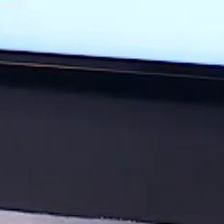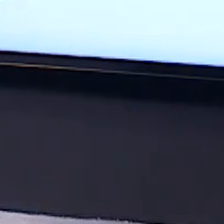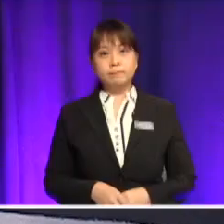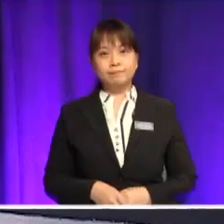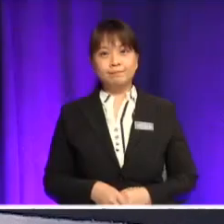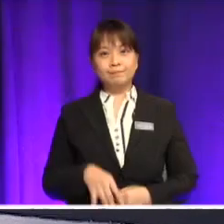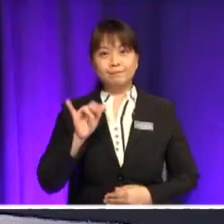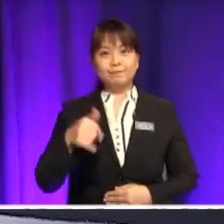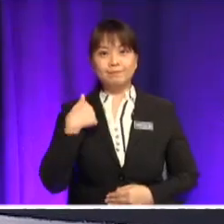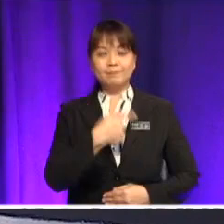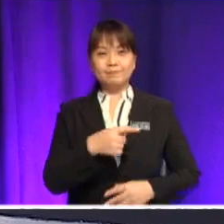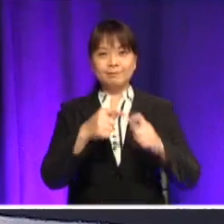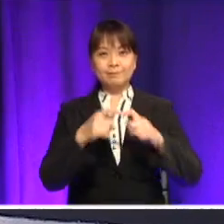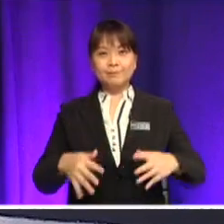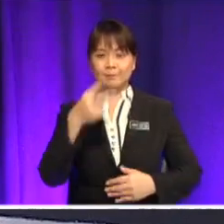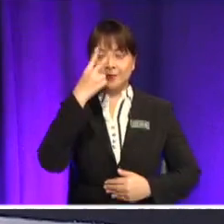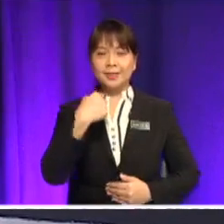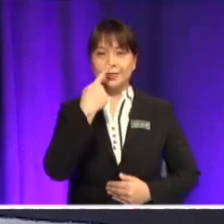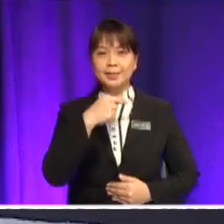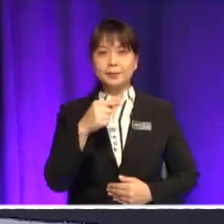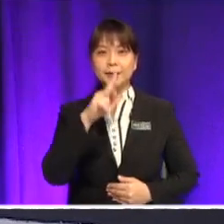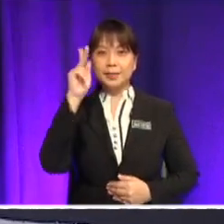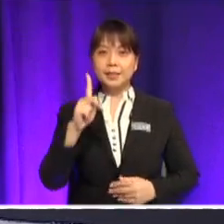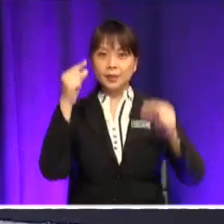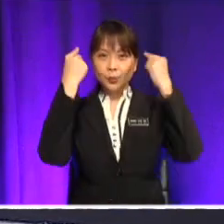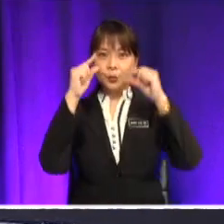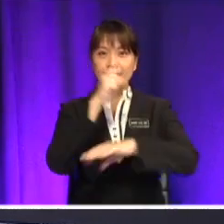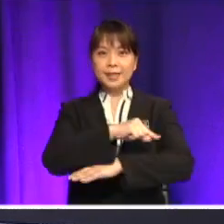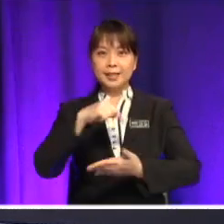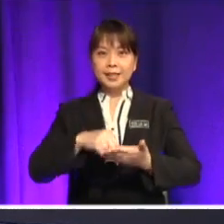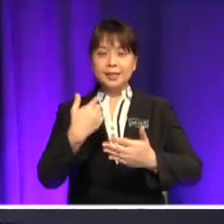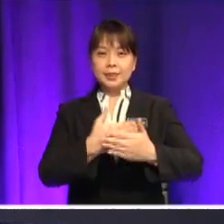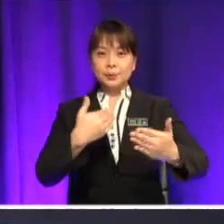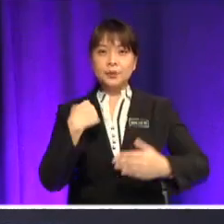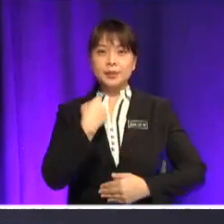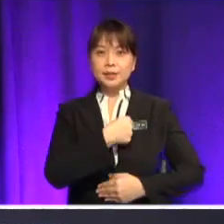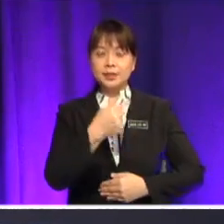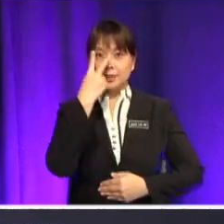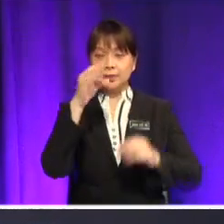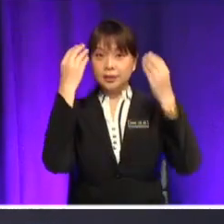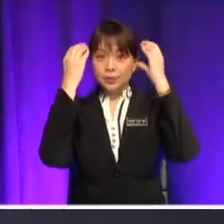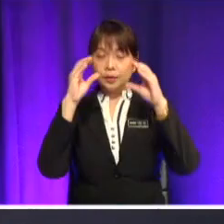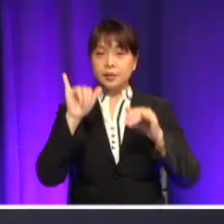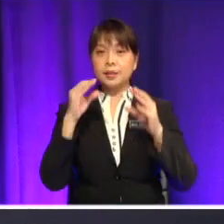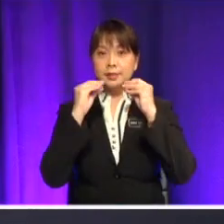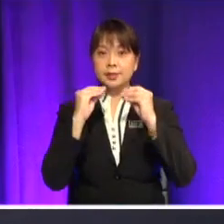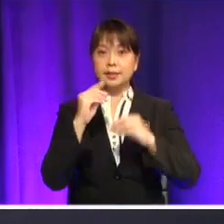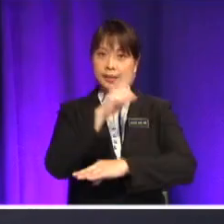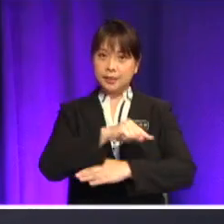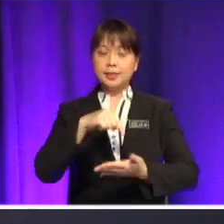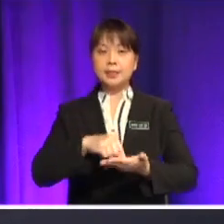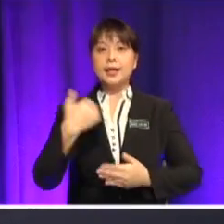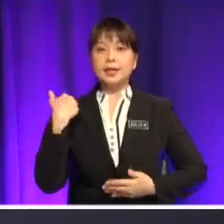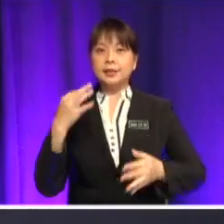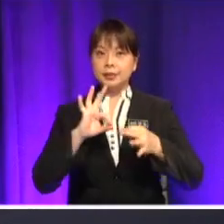ya kita sudah saksikan Siapakah guru kita hari ini Tapi sebelum saya kenalkan guru Fitri itu tentunya kita juga ada guru